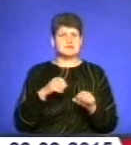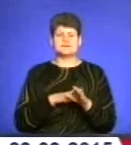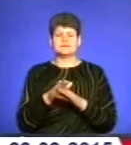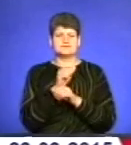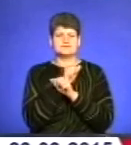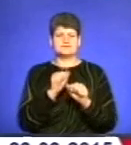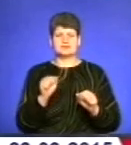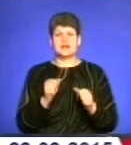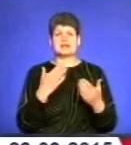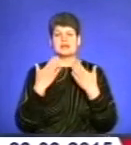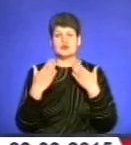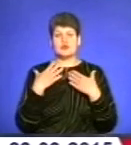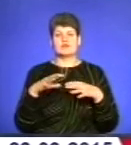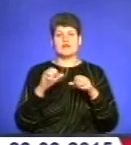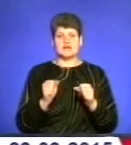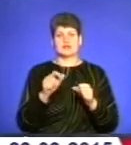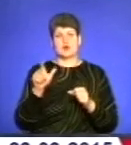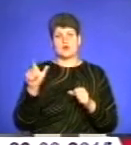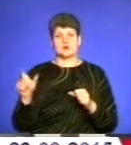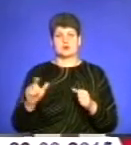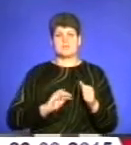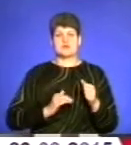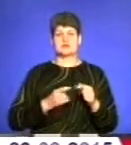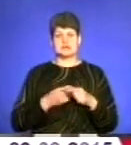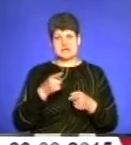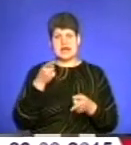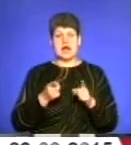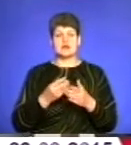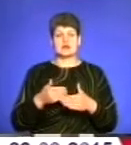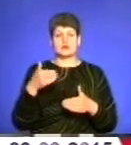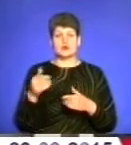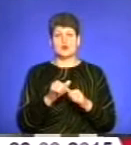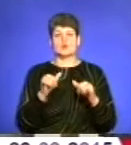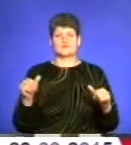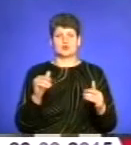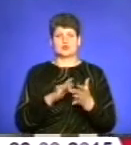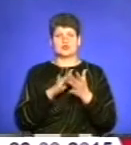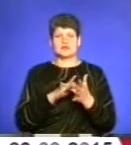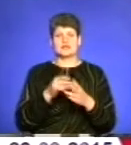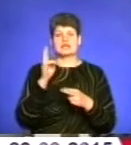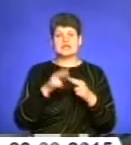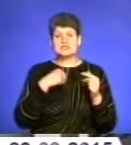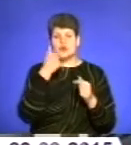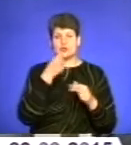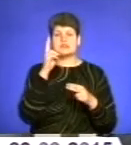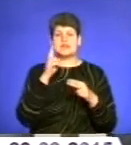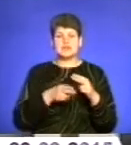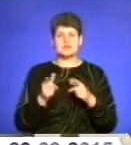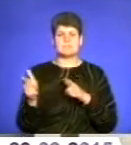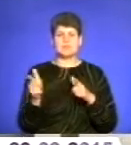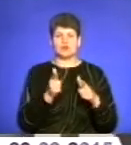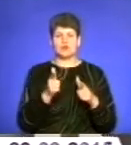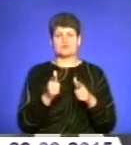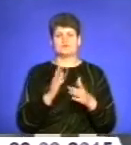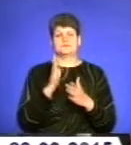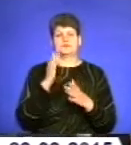Діалог влади, громадськості і бізнесу – то реальний крок в розвитку туризму, кажуть організатори зустрічі. До кінця року завершать підготовку стратегії